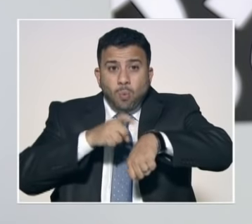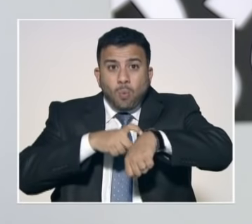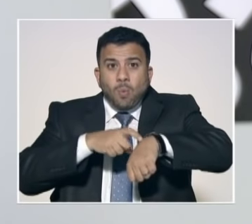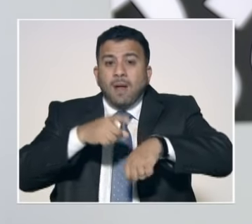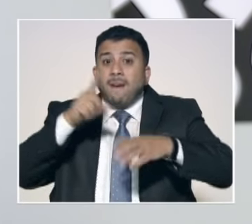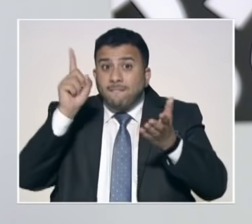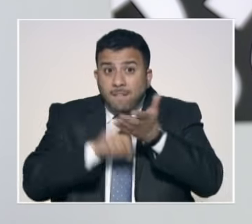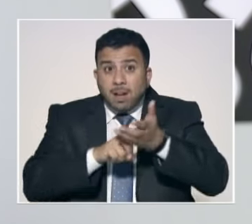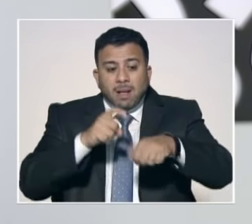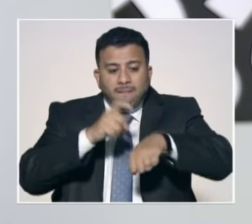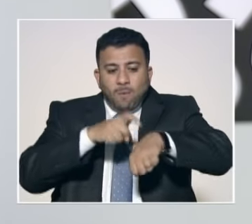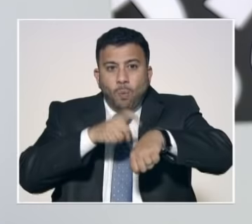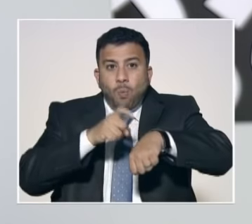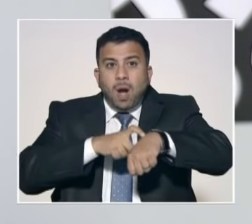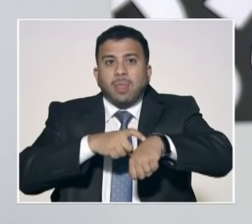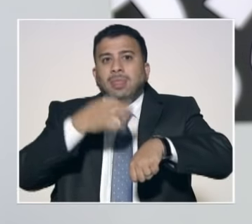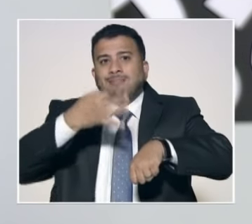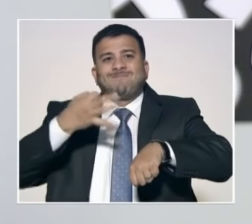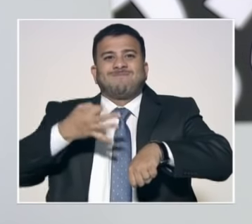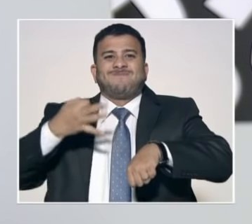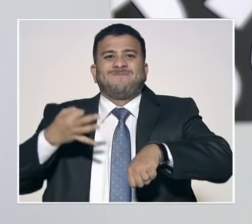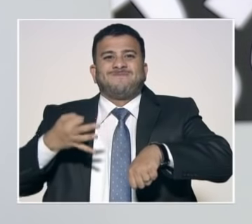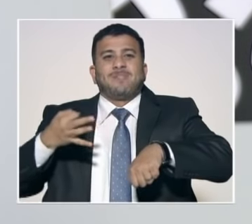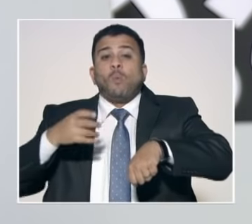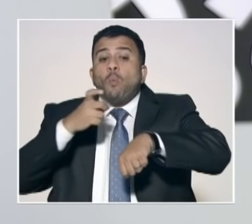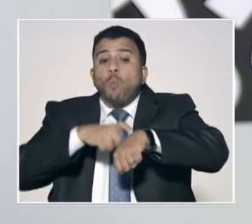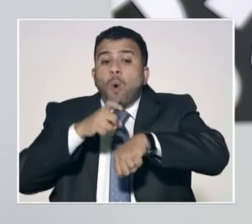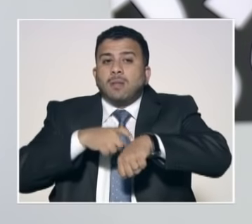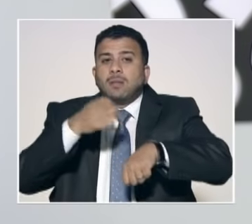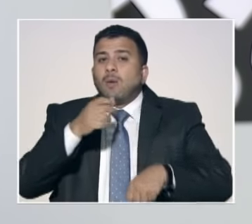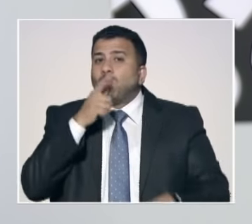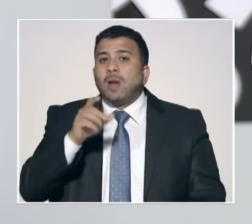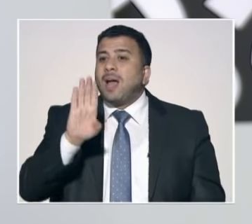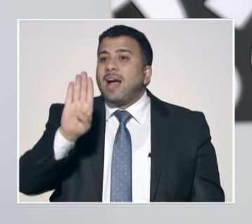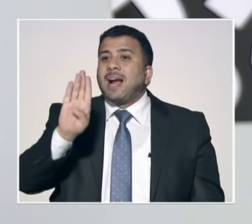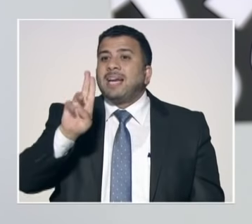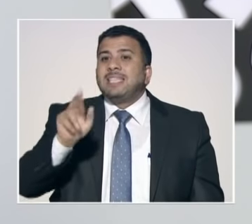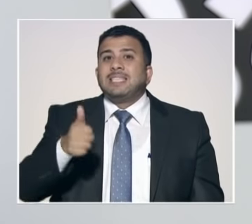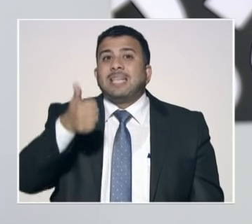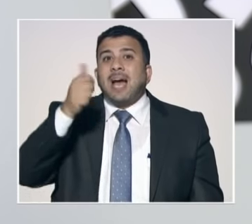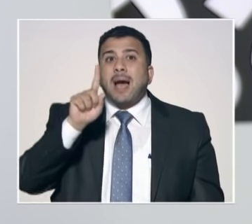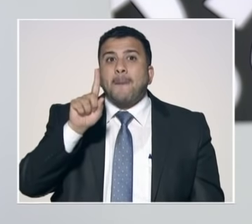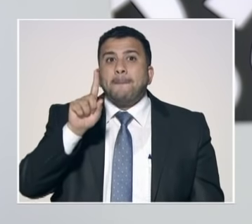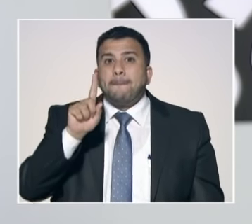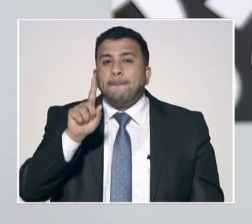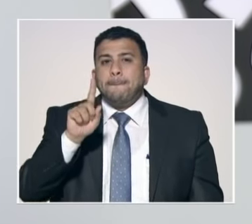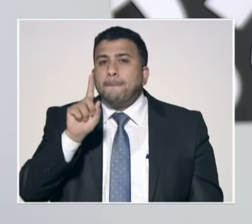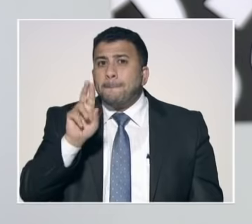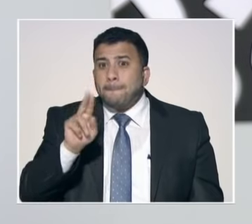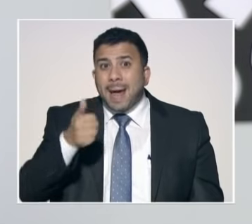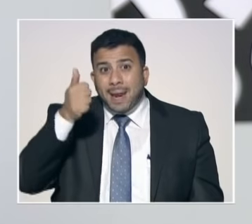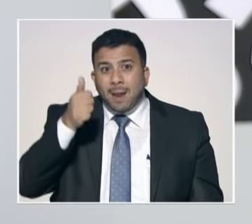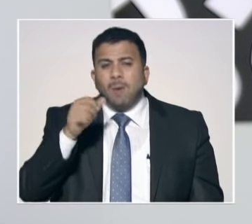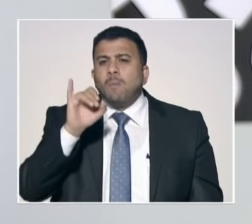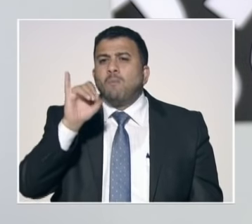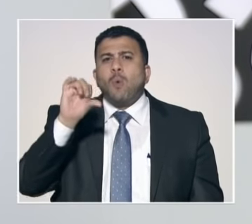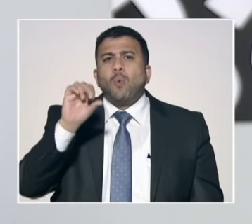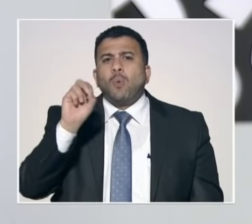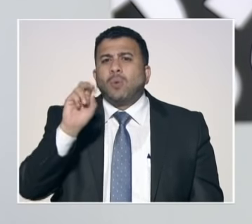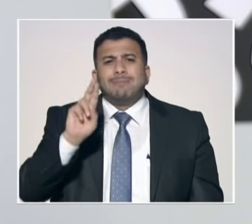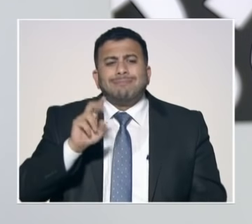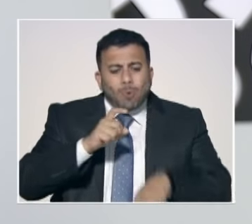فرضا، موقوتا يعني له وقت، له وقت. ولذلك ما يجوز للإنسان أن يصلي صلاة الفرض قبل الوقت، وأي